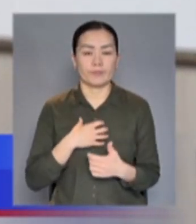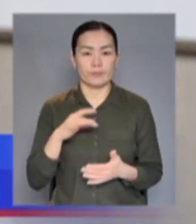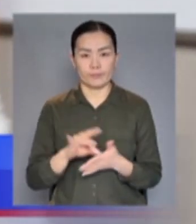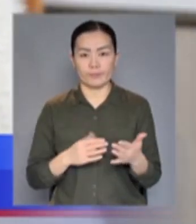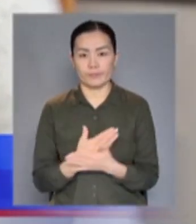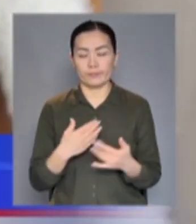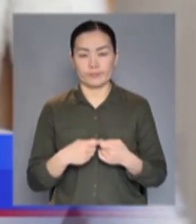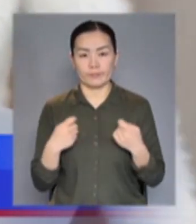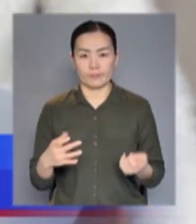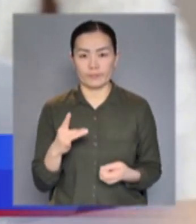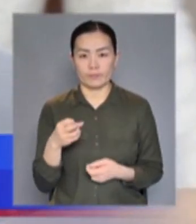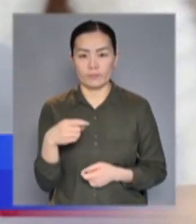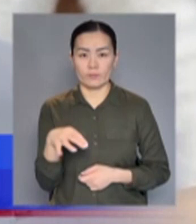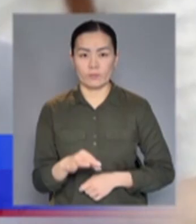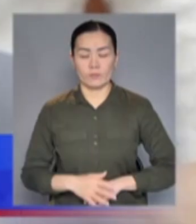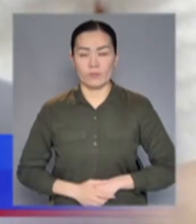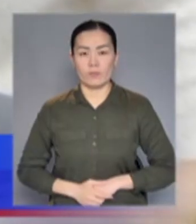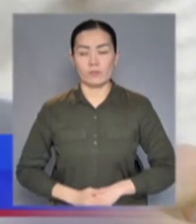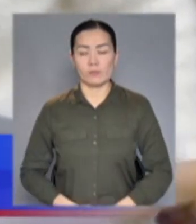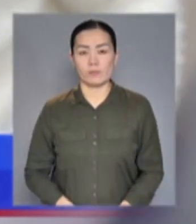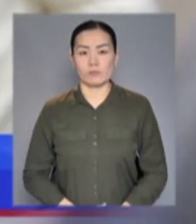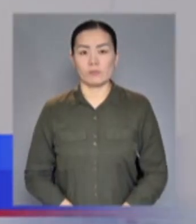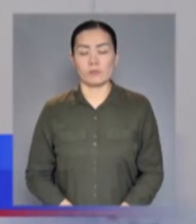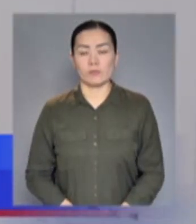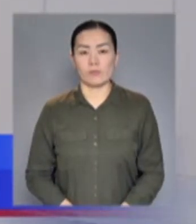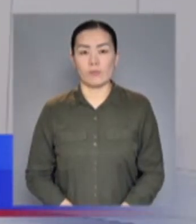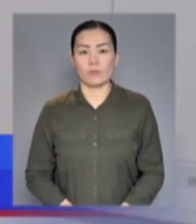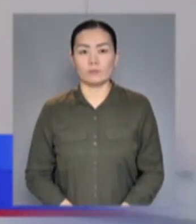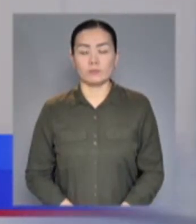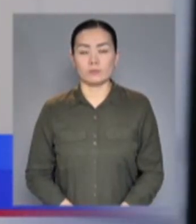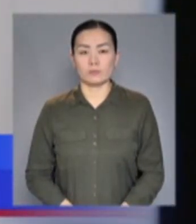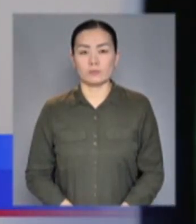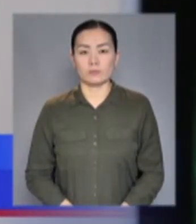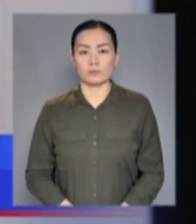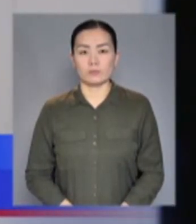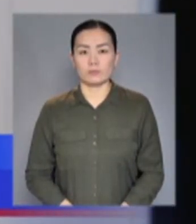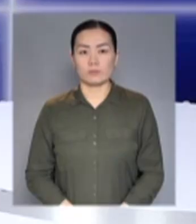жылдам хабар алатын құрал радио болды. Нұржол Жақсылық, Айбек Ғалымов, жаңалық қызметі.